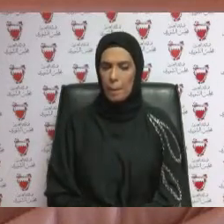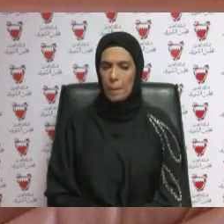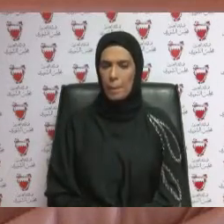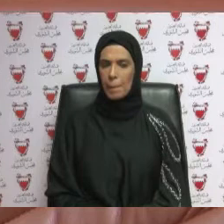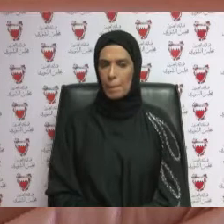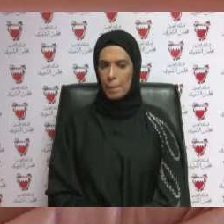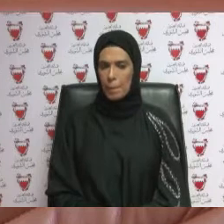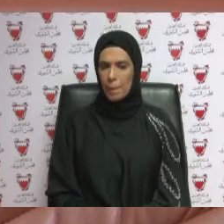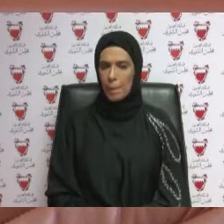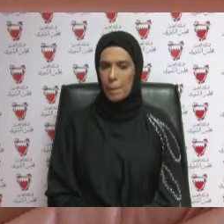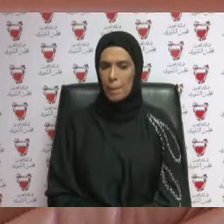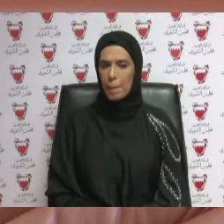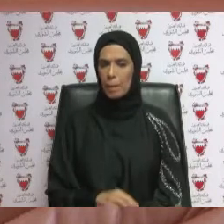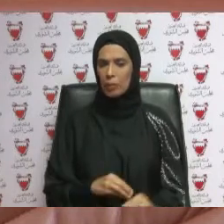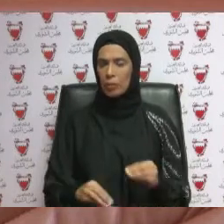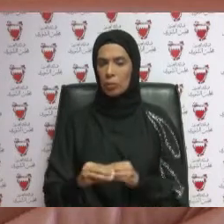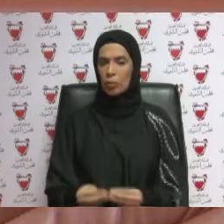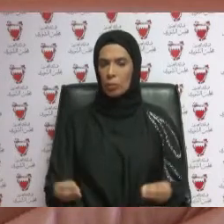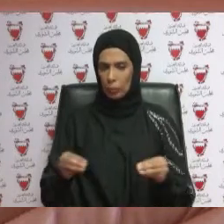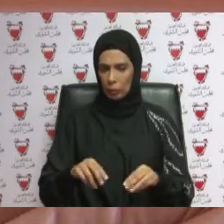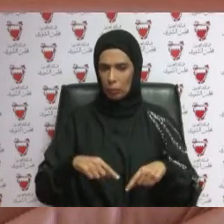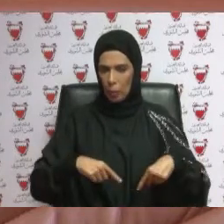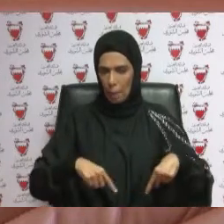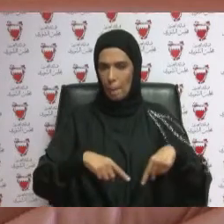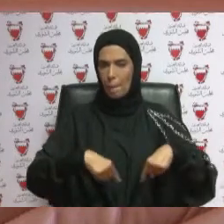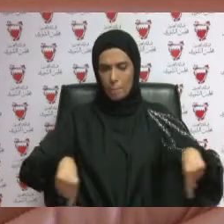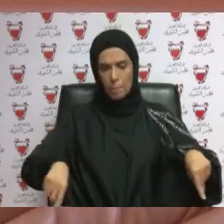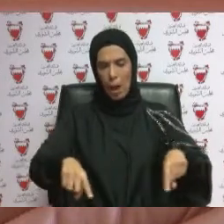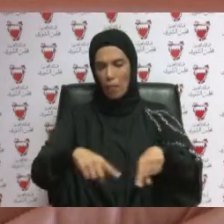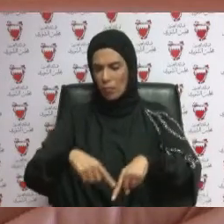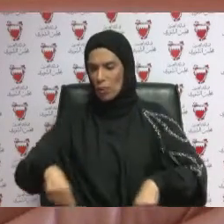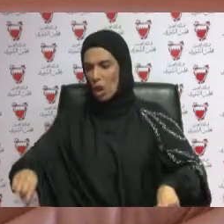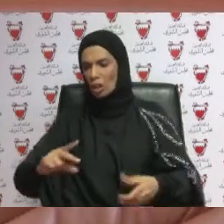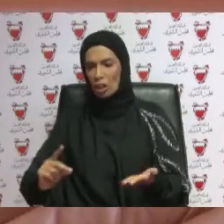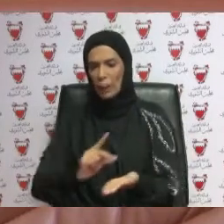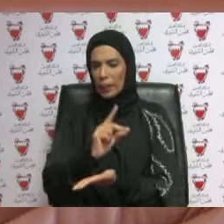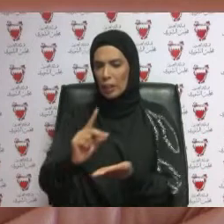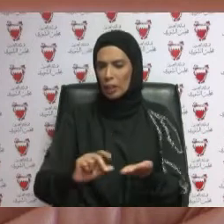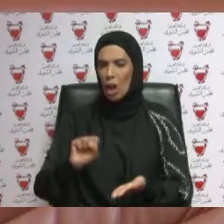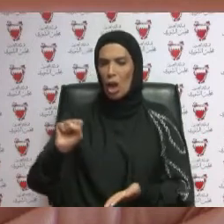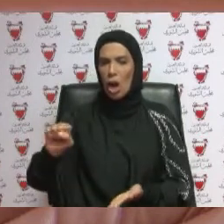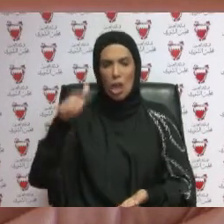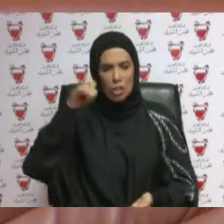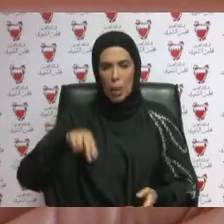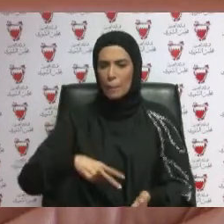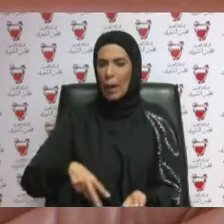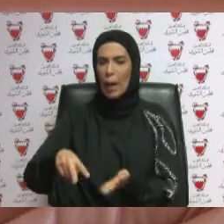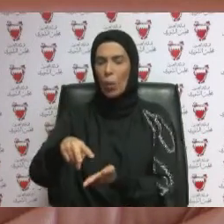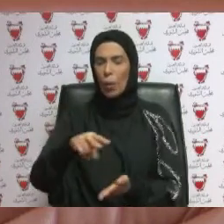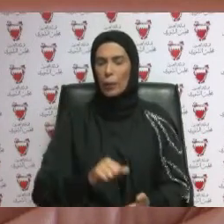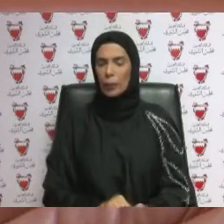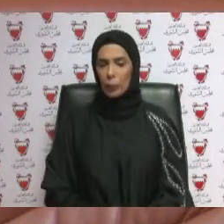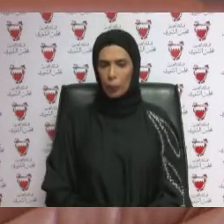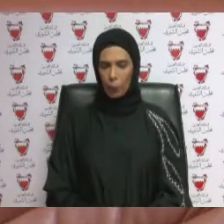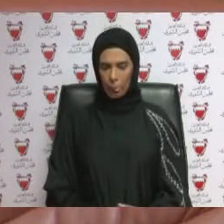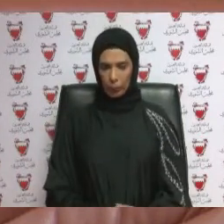الأخت جميلة هي التعديل على إضافة المحميات الطبيعية والباقي يبين في الورق، ولكن الأخت دلال أعادتنا إلى تقرير